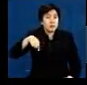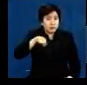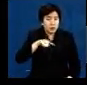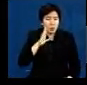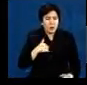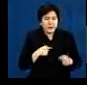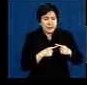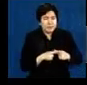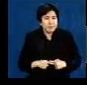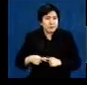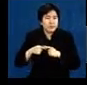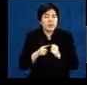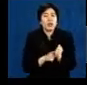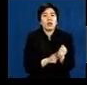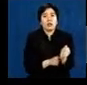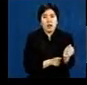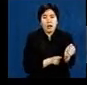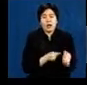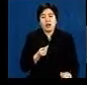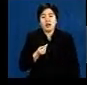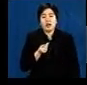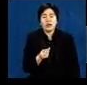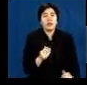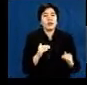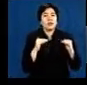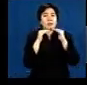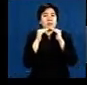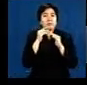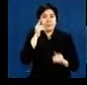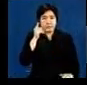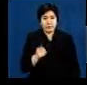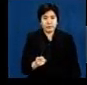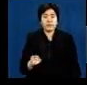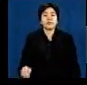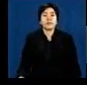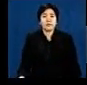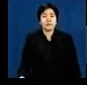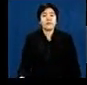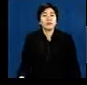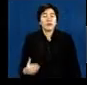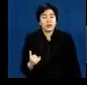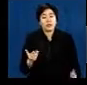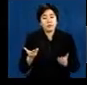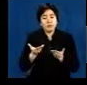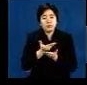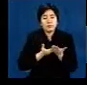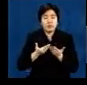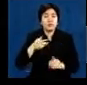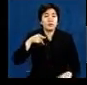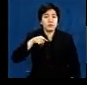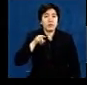ที่เจ็บปวดมาเป็นเวลานานให้ได้รับความยุติธรรมอย่างเสมอภาคค่ะซึ่งการพิจารณาพระราชบัญ